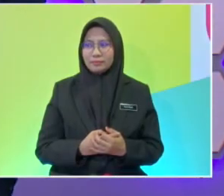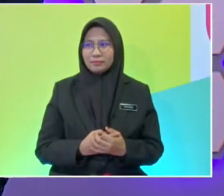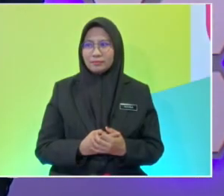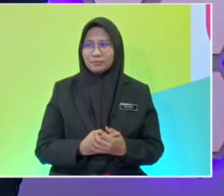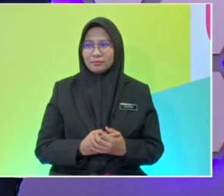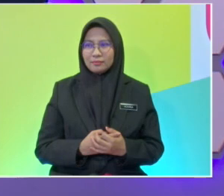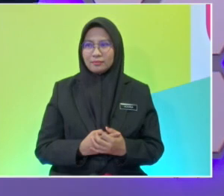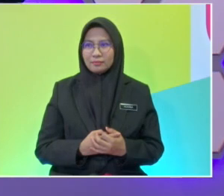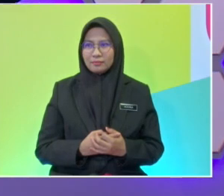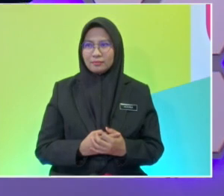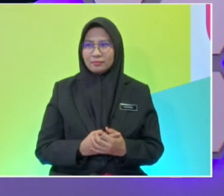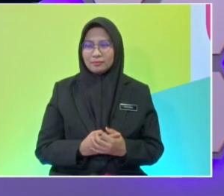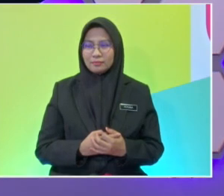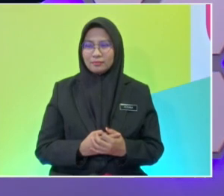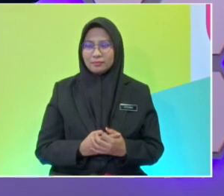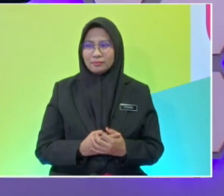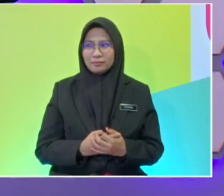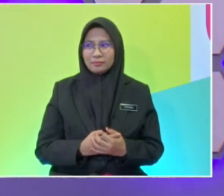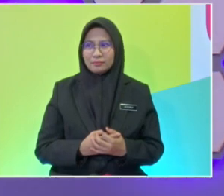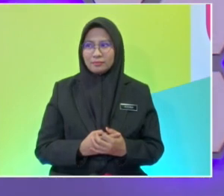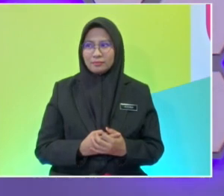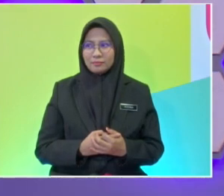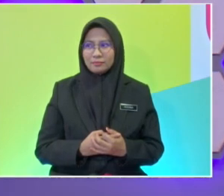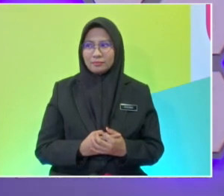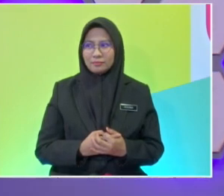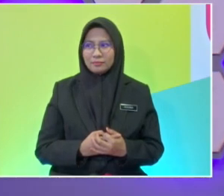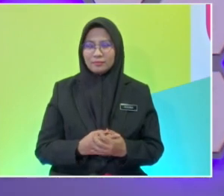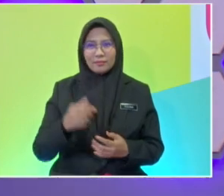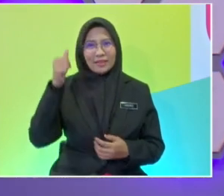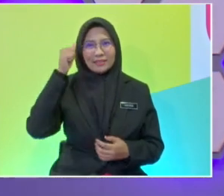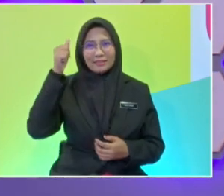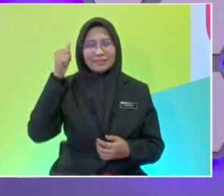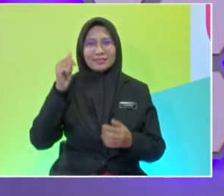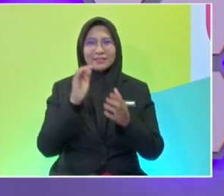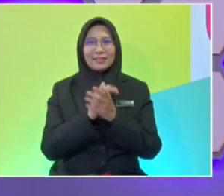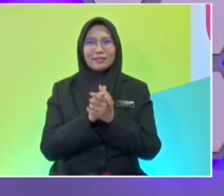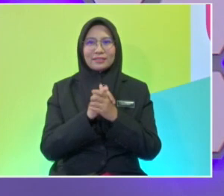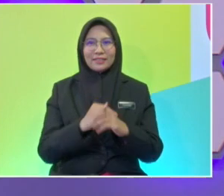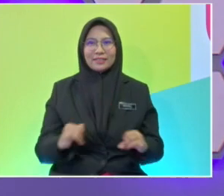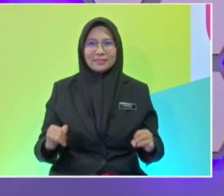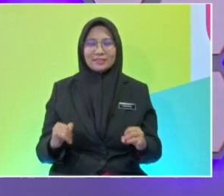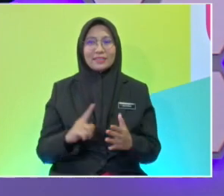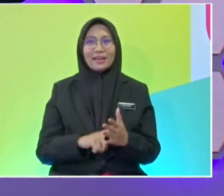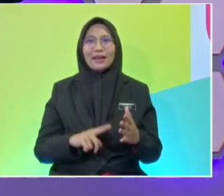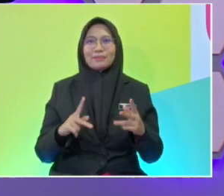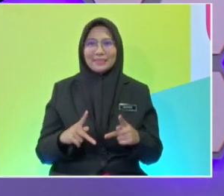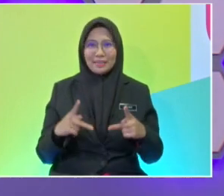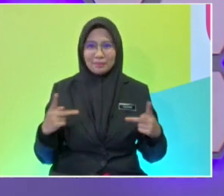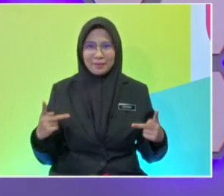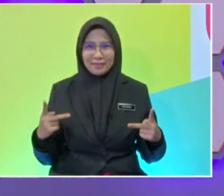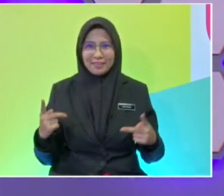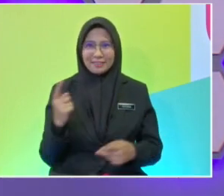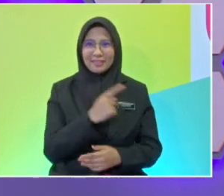kita mulai kan Oke kita assalamualaikum dan selamat sejahtera murid-murid Apa kabar semua hari